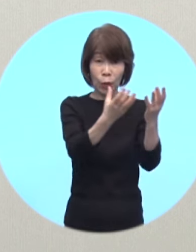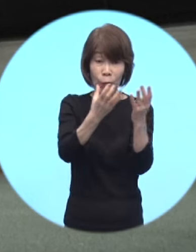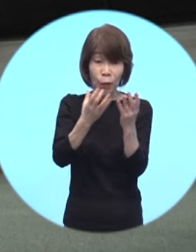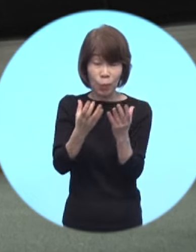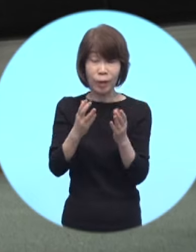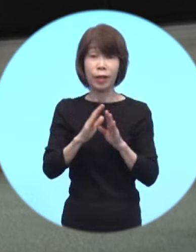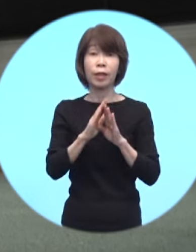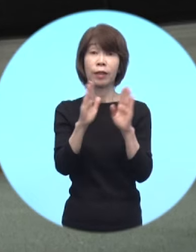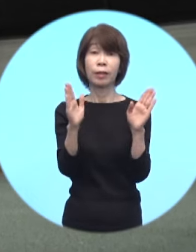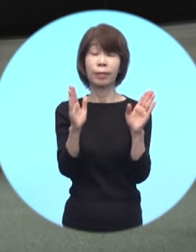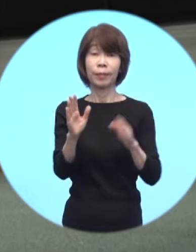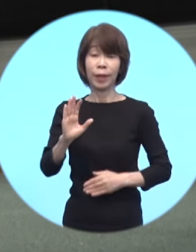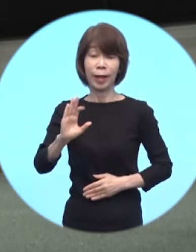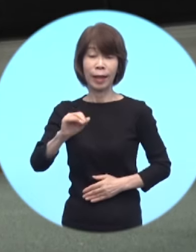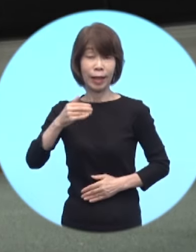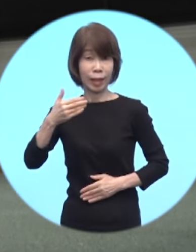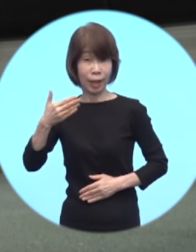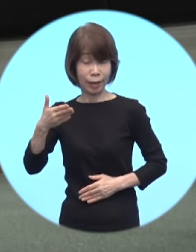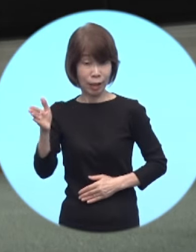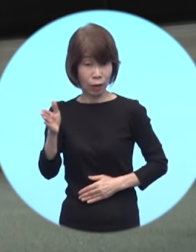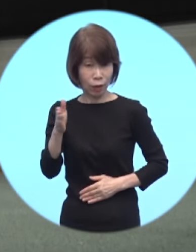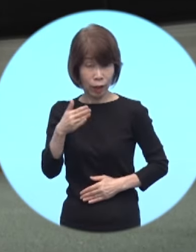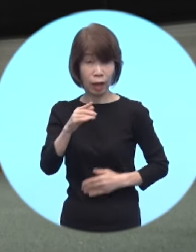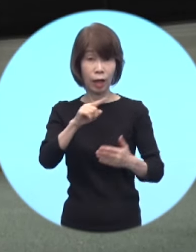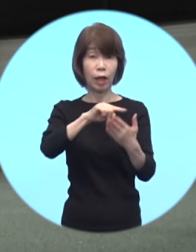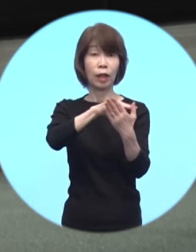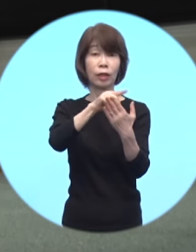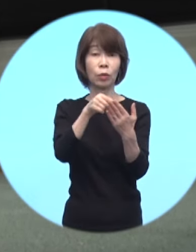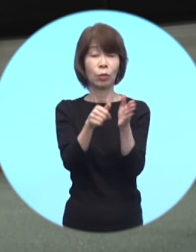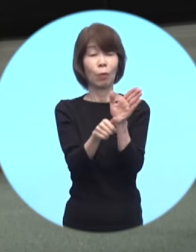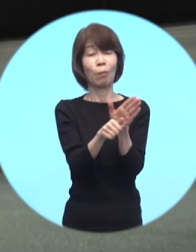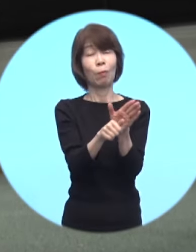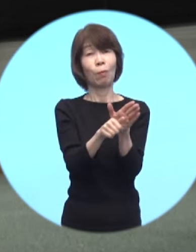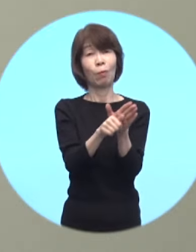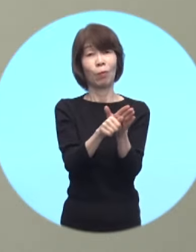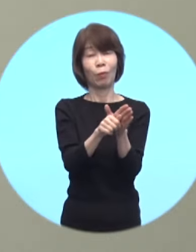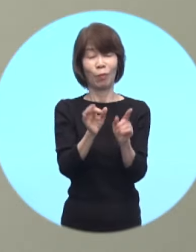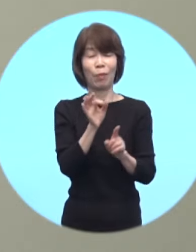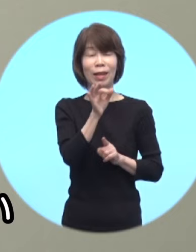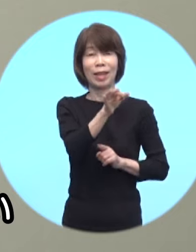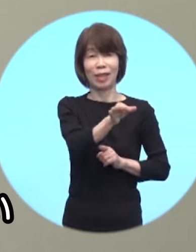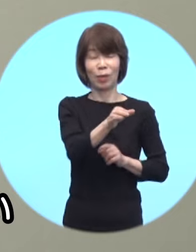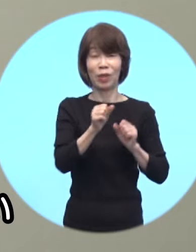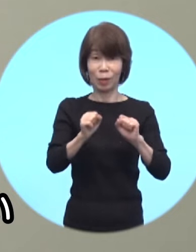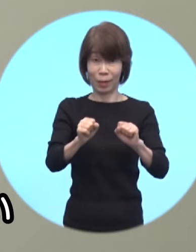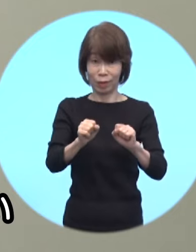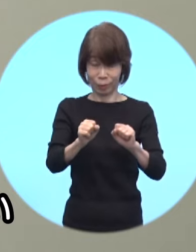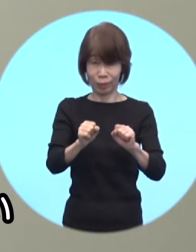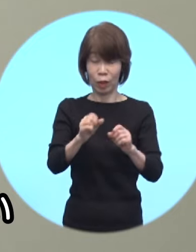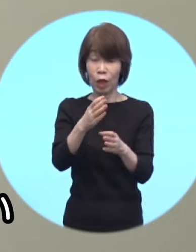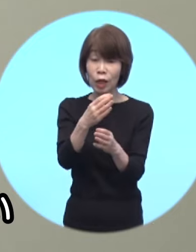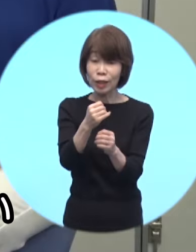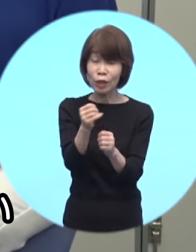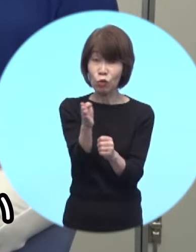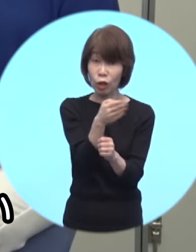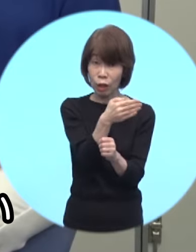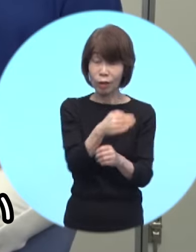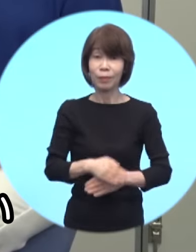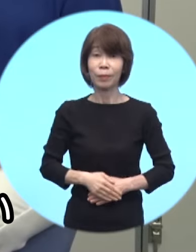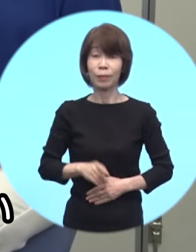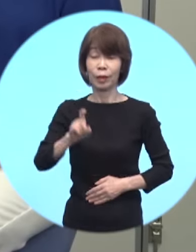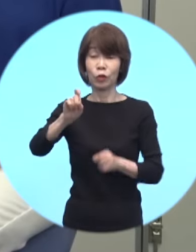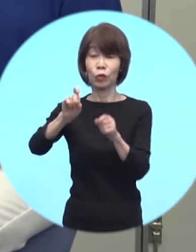、金沢から能登の復興を願うメッセージを発信します。 では開催期間を教えてください。